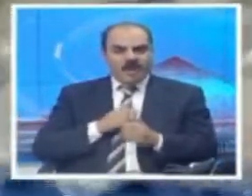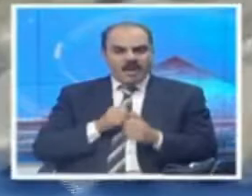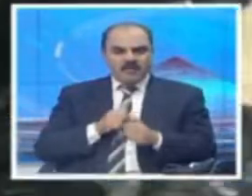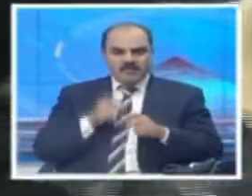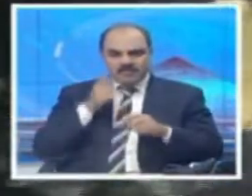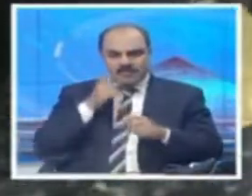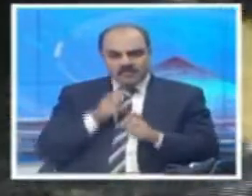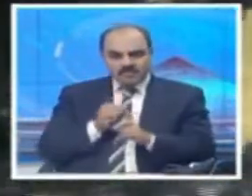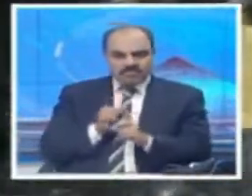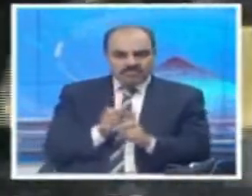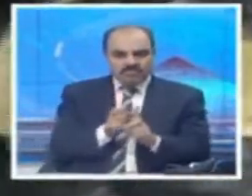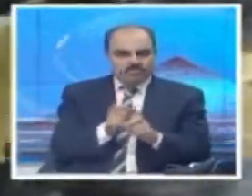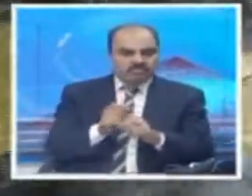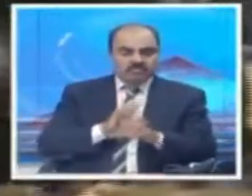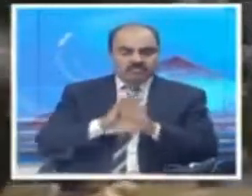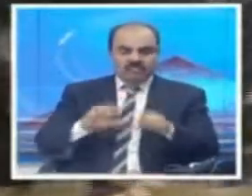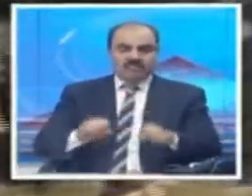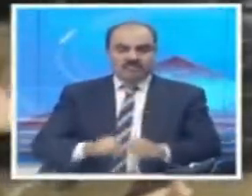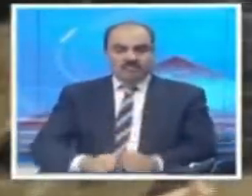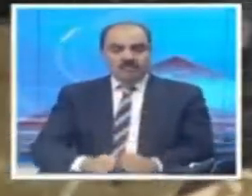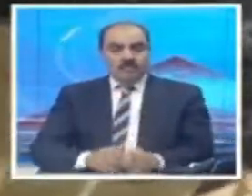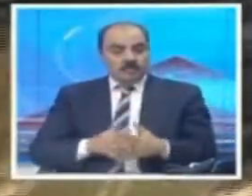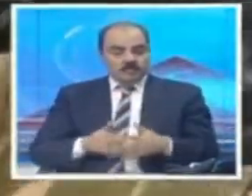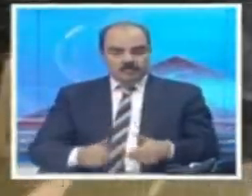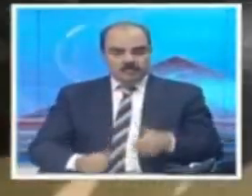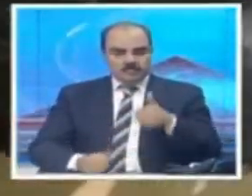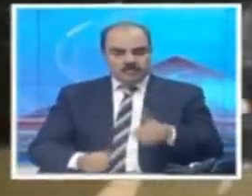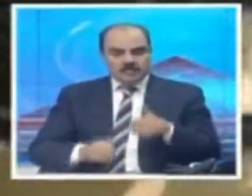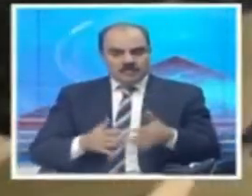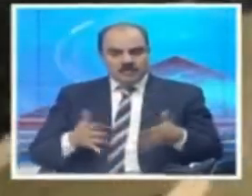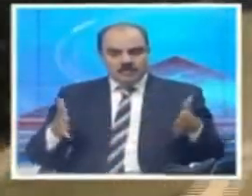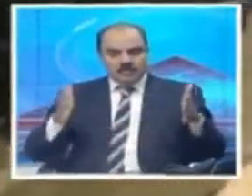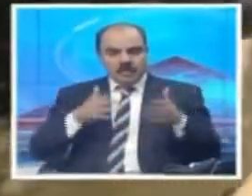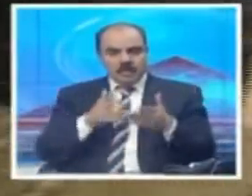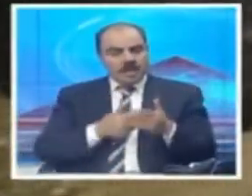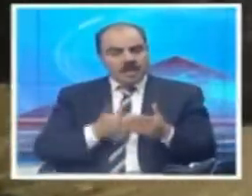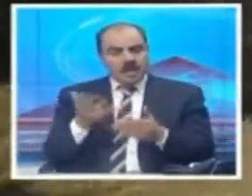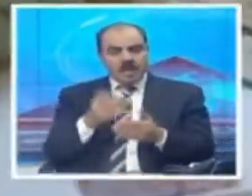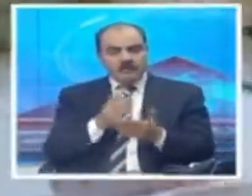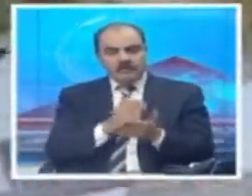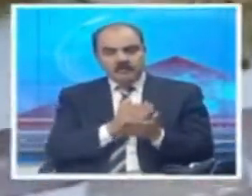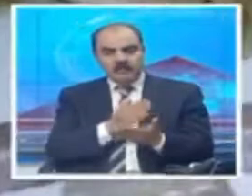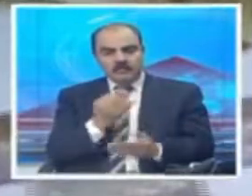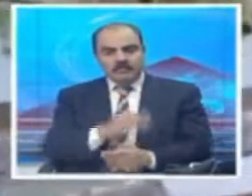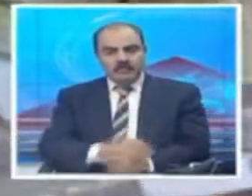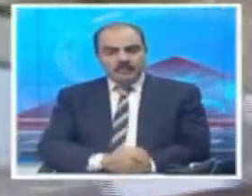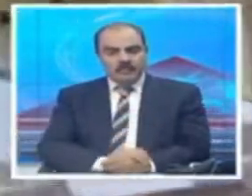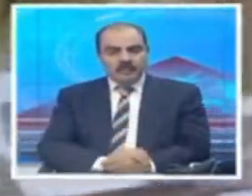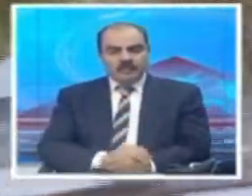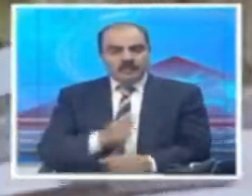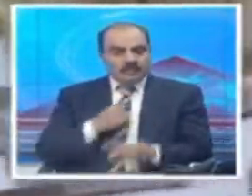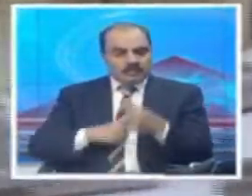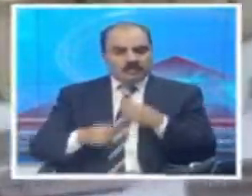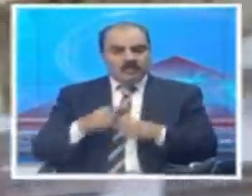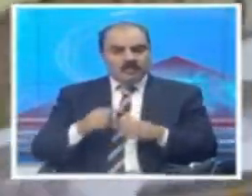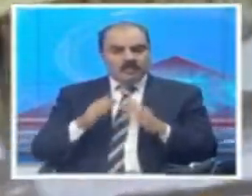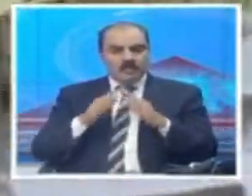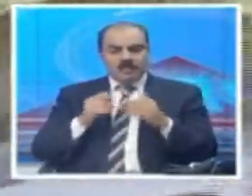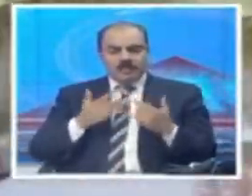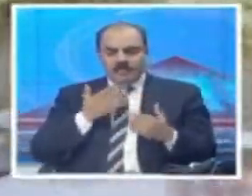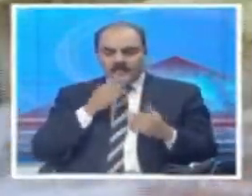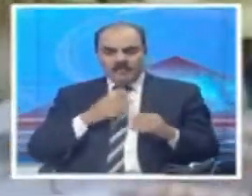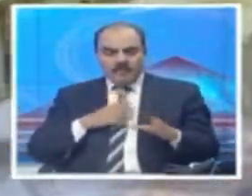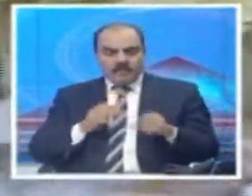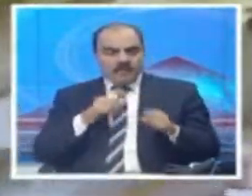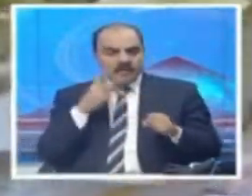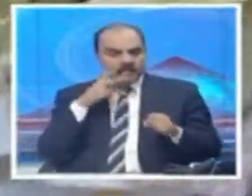لجرائم الإتجار في المواد المخدرة ومدى النجاح الكبير المحقق على هذا الصعيد، والذي يجنب البلاد كافة